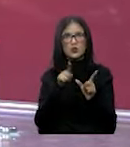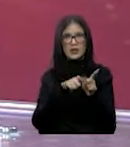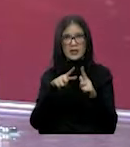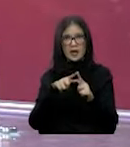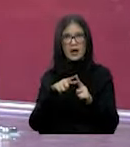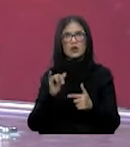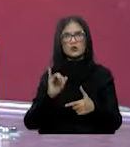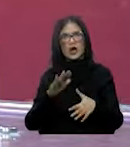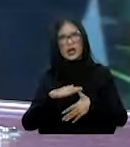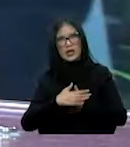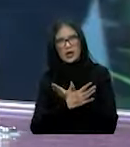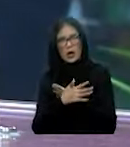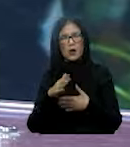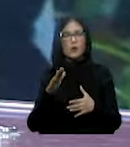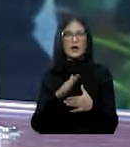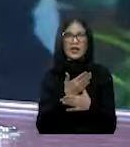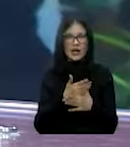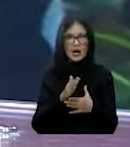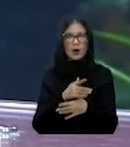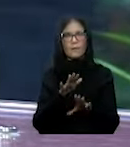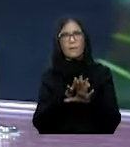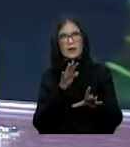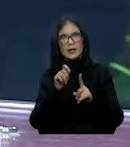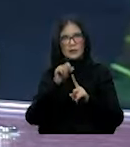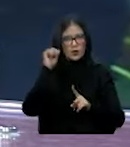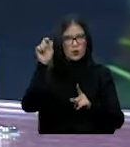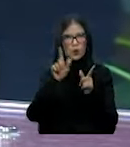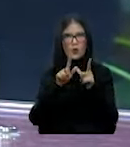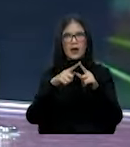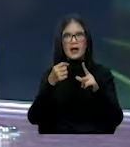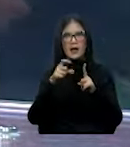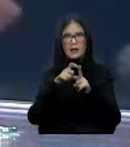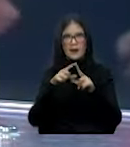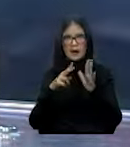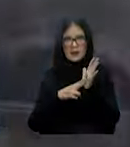Partai Perindo juga mengawal paslon Muhammad Nasir dan Muhammad Wardan.